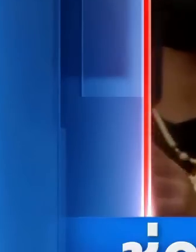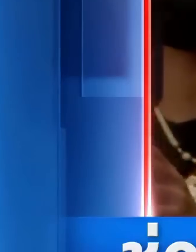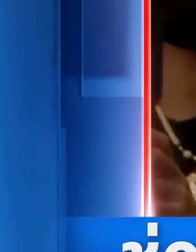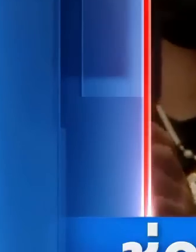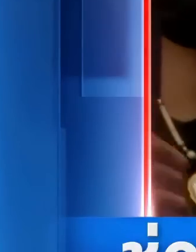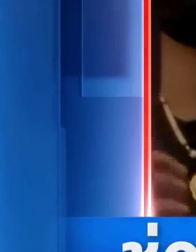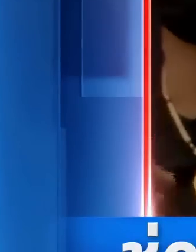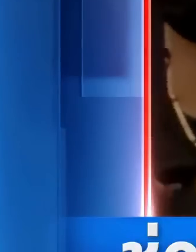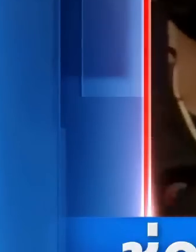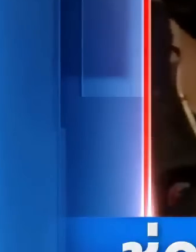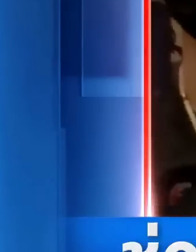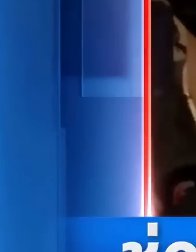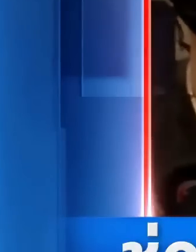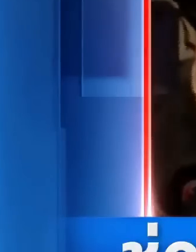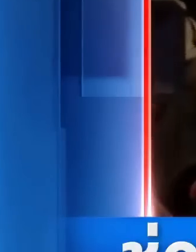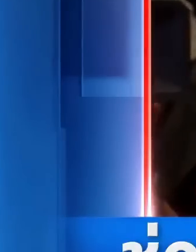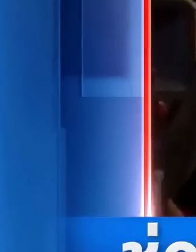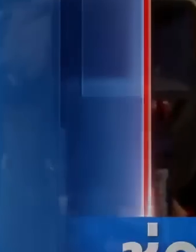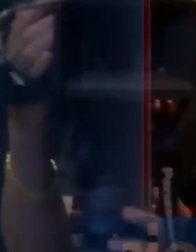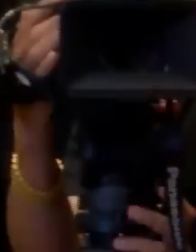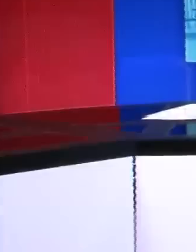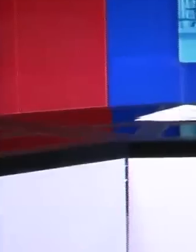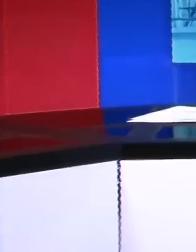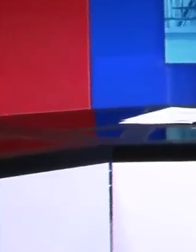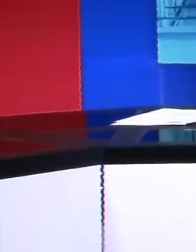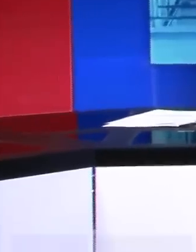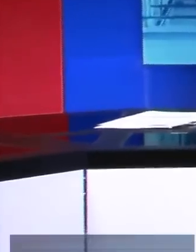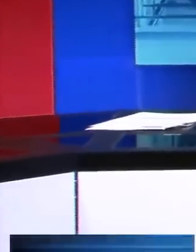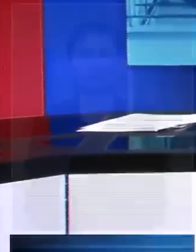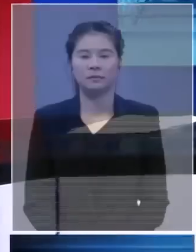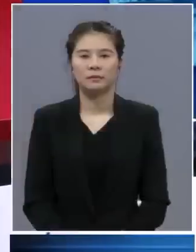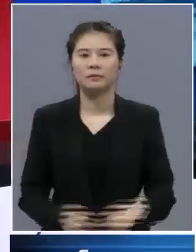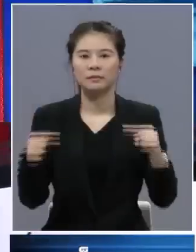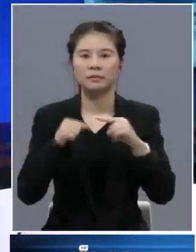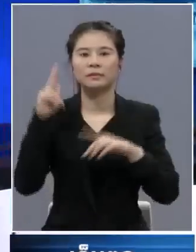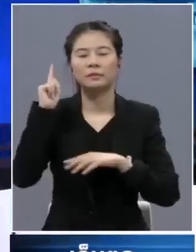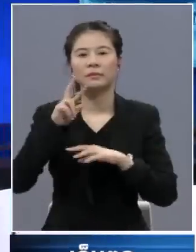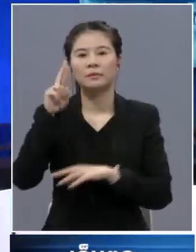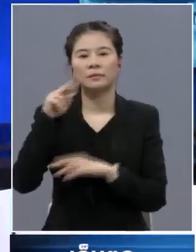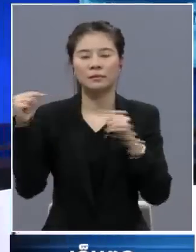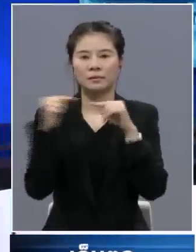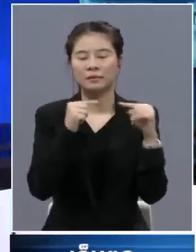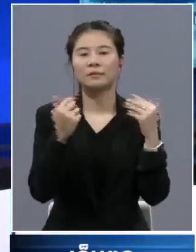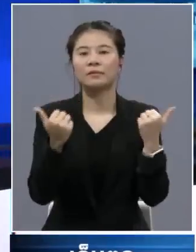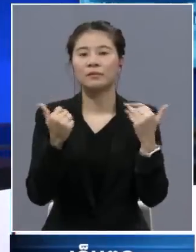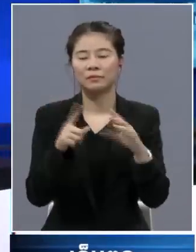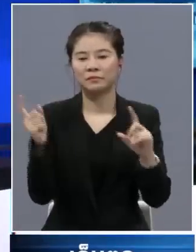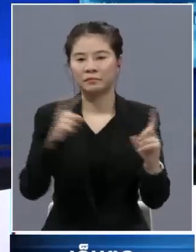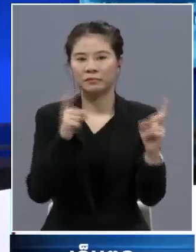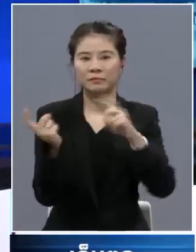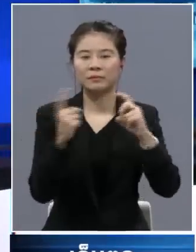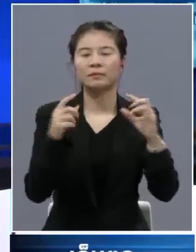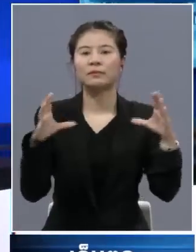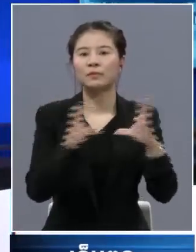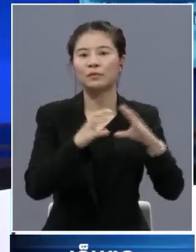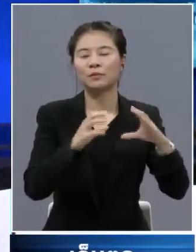ชียลมีเดียเดี๋ยวตามเรื่องนี้ให้นะครับช่วงหน้าก ลับเข้าสู่เก็บตกจากเนชั่นคุณผู้ชมครับมีวิวาทะระหว่าง2